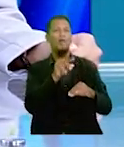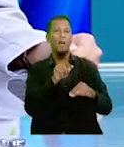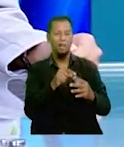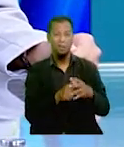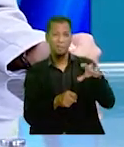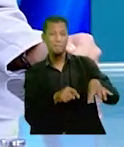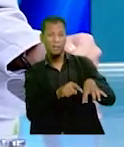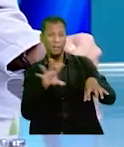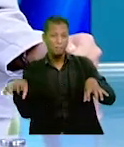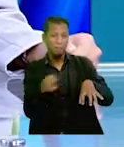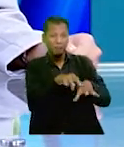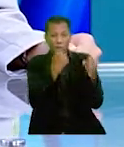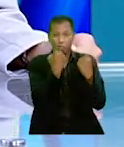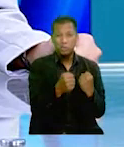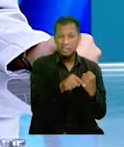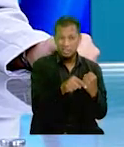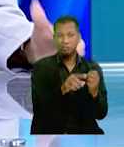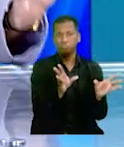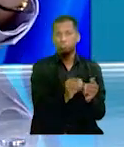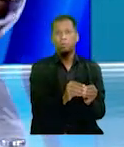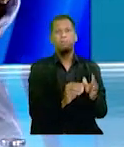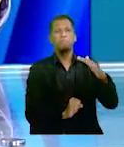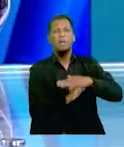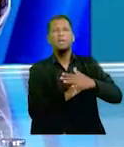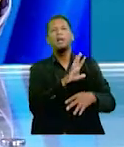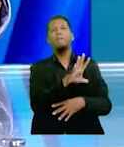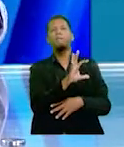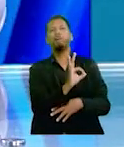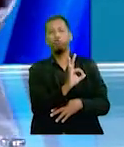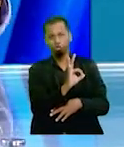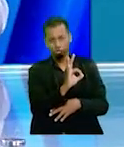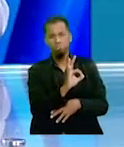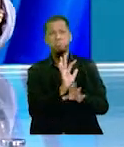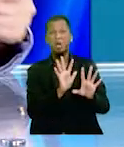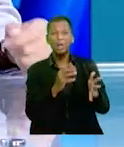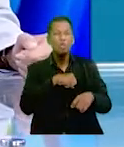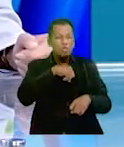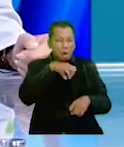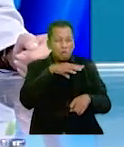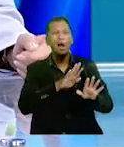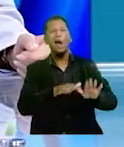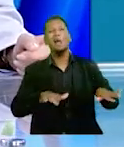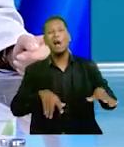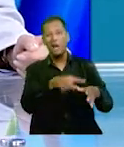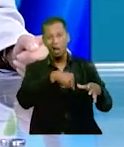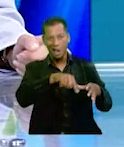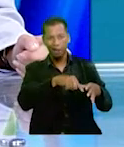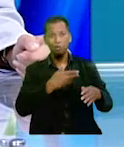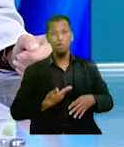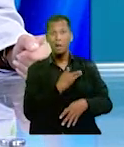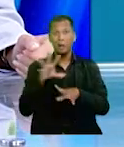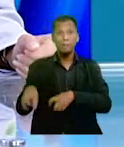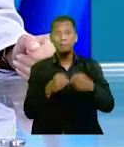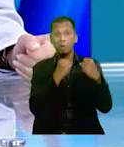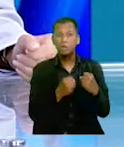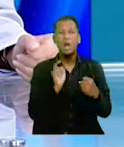Barat. Lokasi pengungsian ini memuat sampai lebih dari 50 orang, terdiri dari lansia hingga anak-anak. Korban pengungsian mengaku